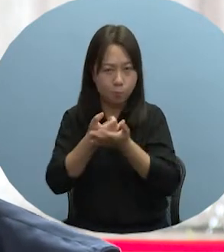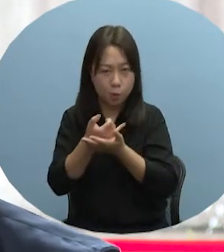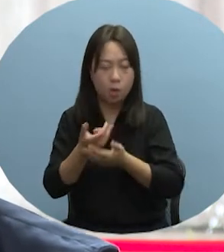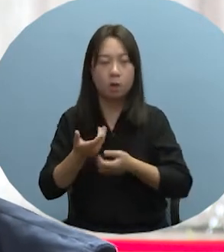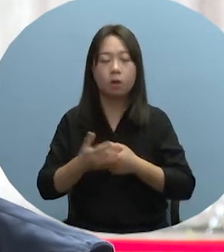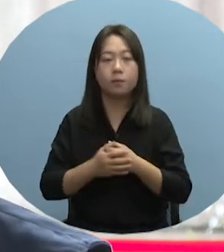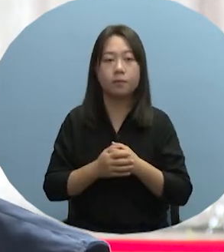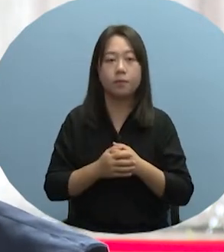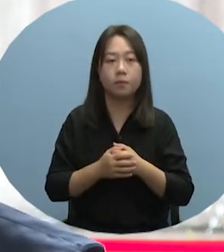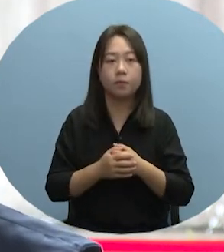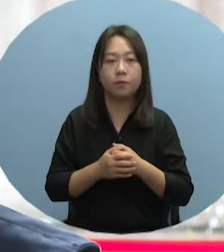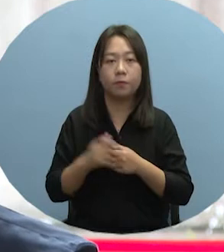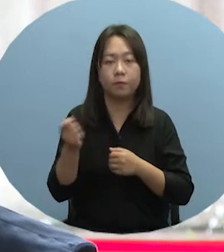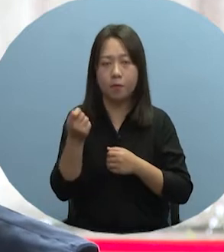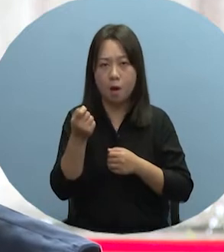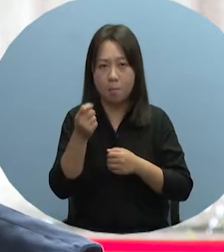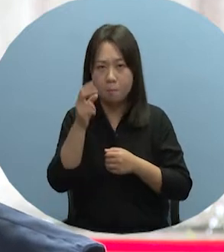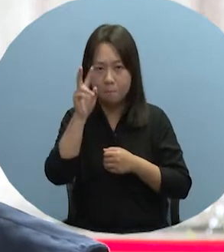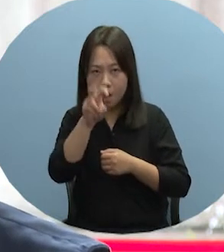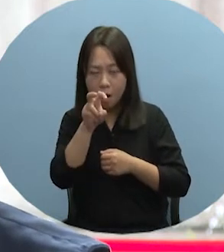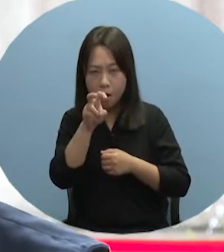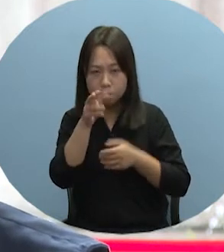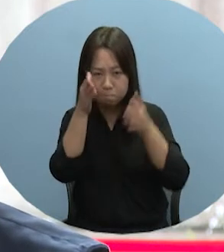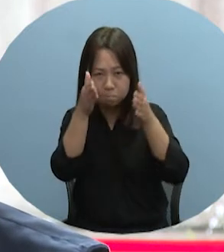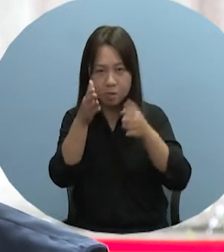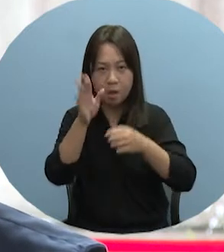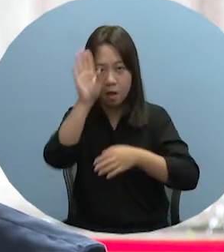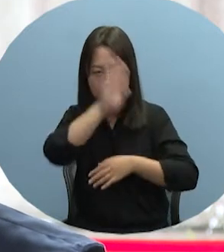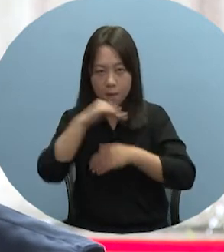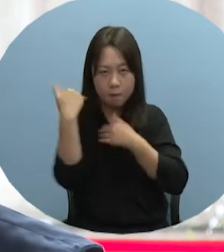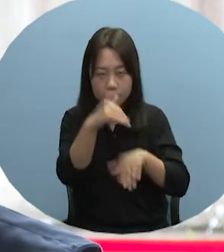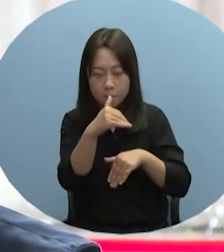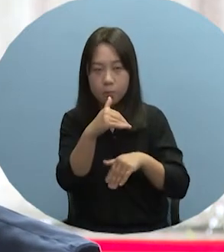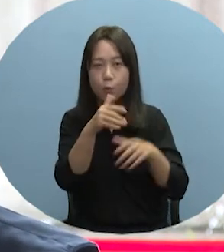作，迅速锁定了两个的走私集团，